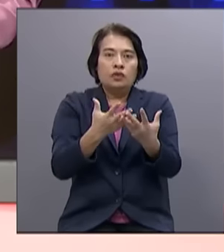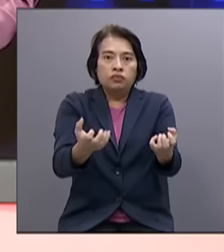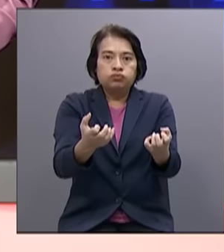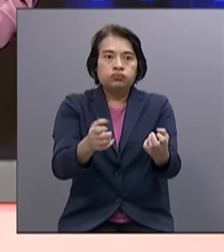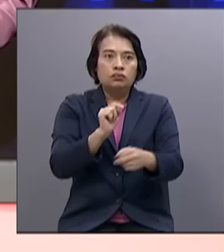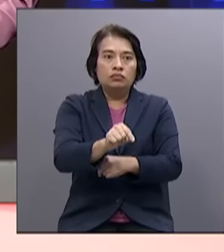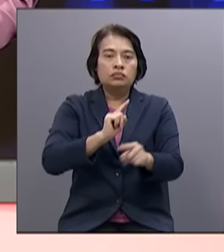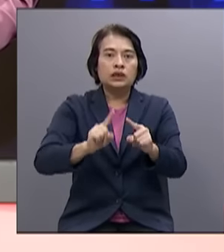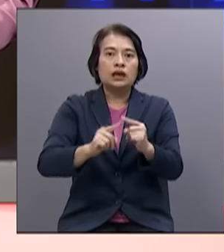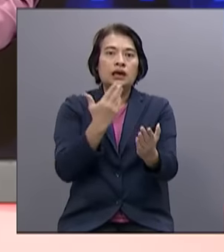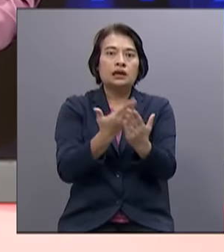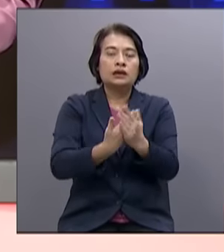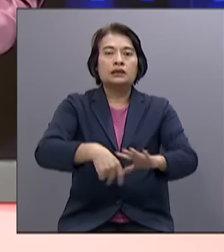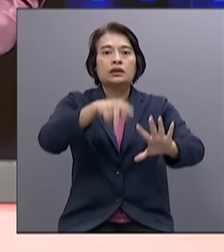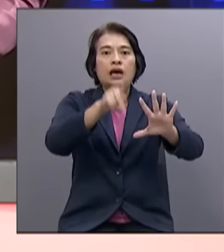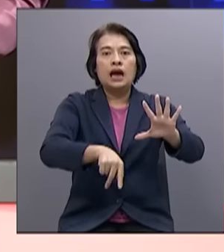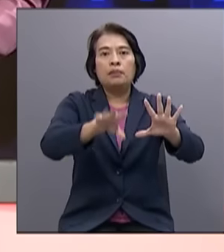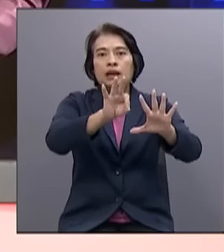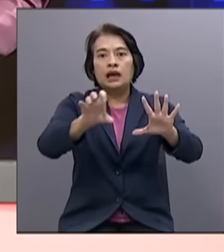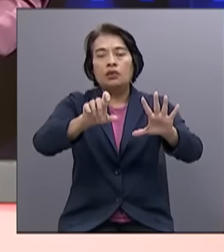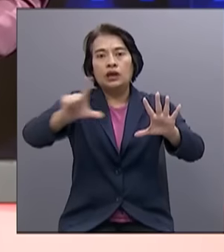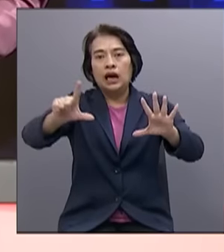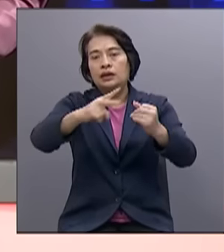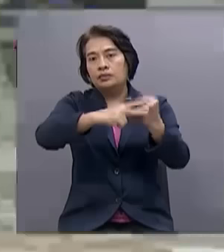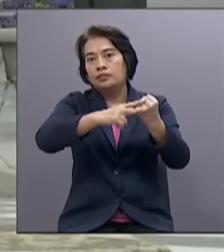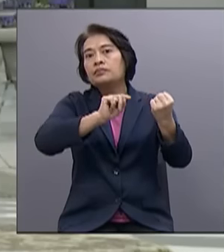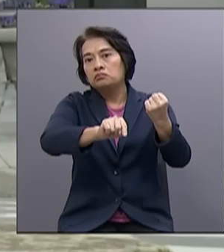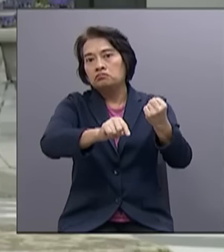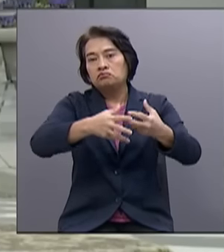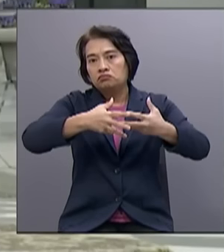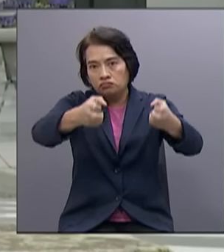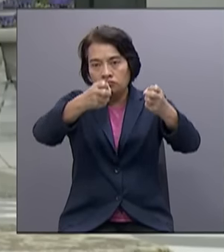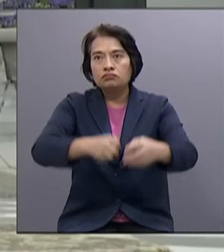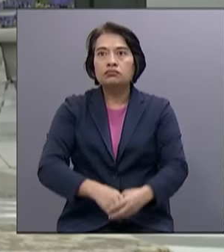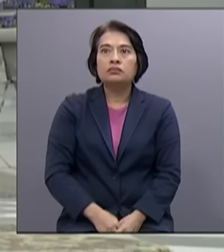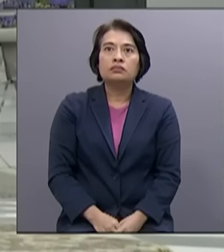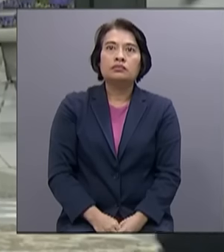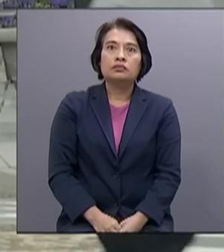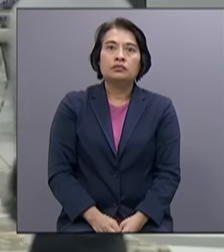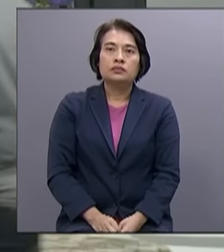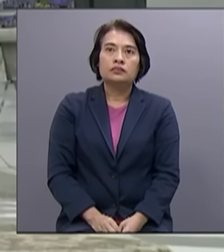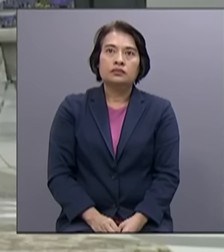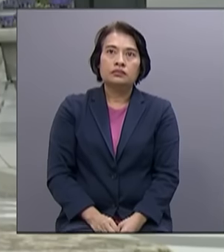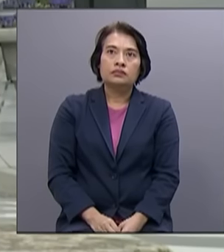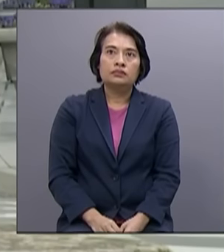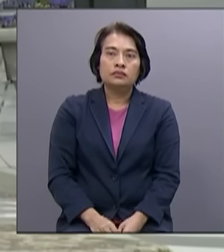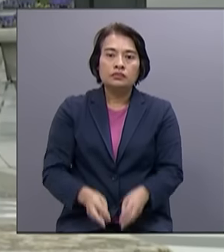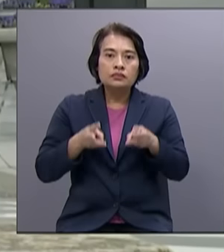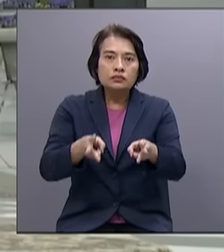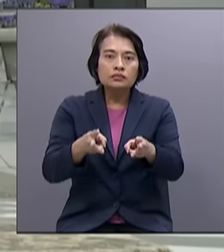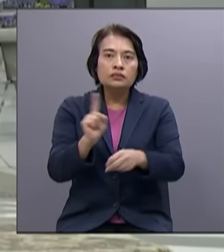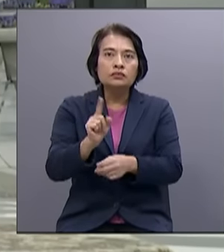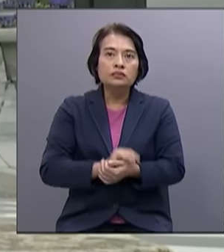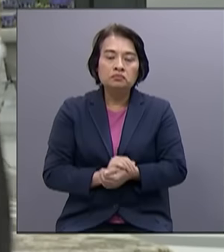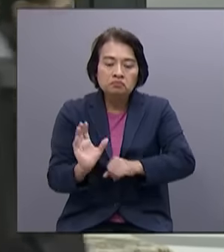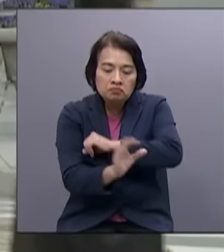กว่า5,900ล้านดอลลาร์สหรัฐค่ะและวิธีการนะคะก็คือแฮก